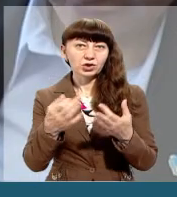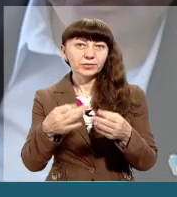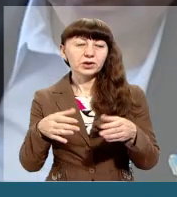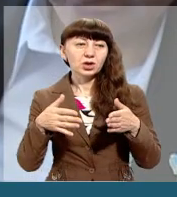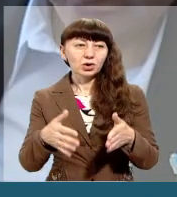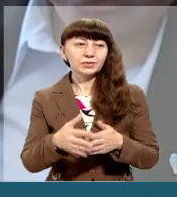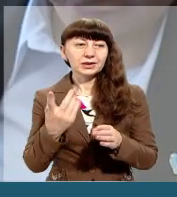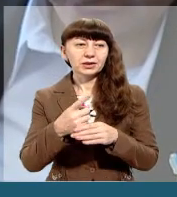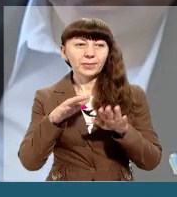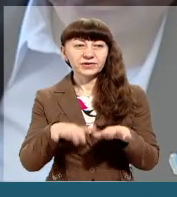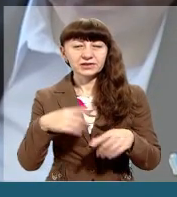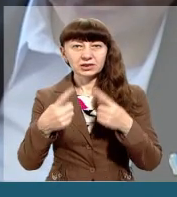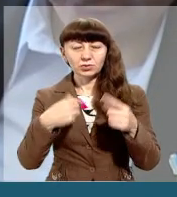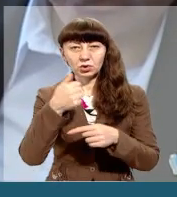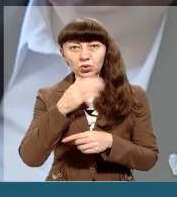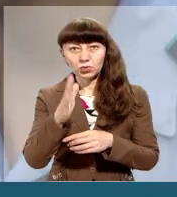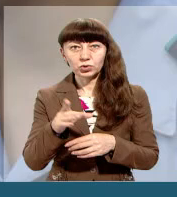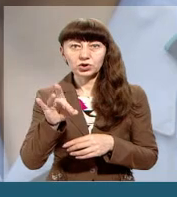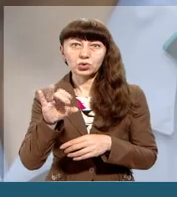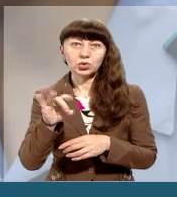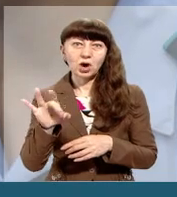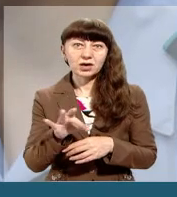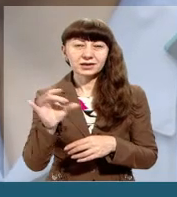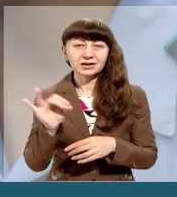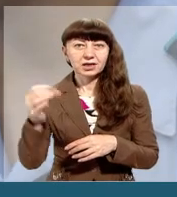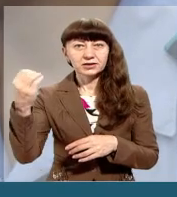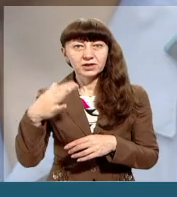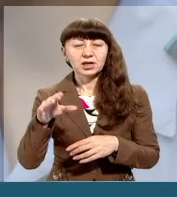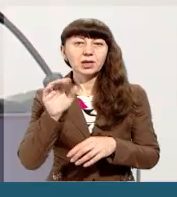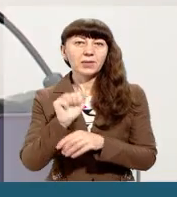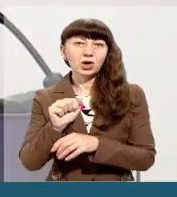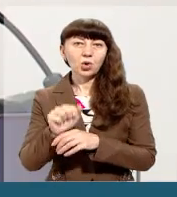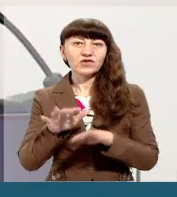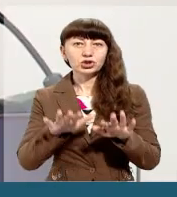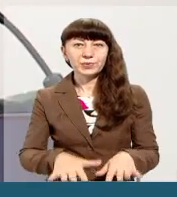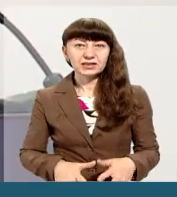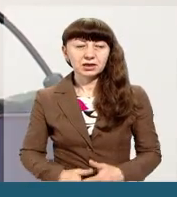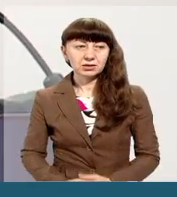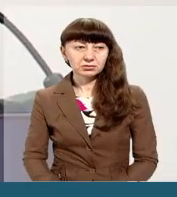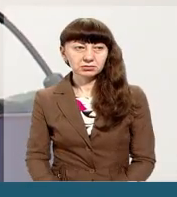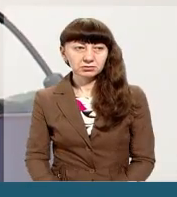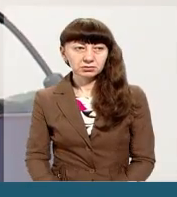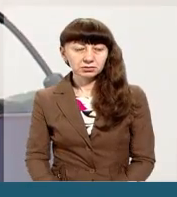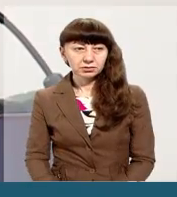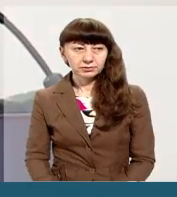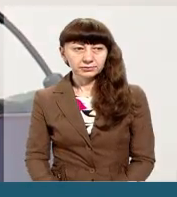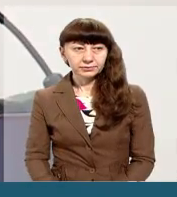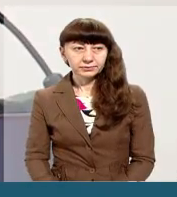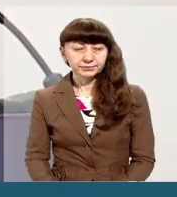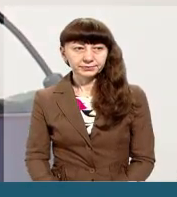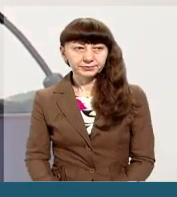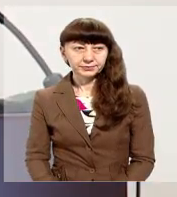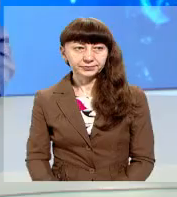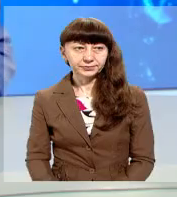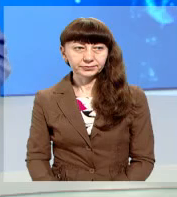этом месте уже в следующем году появятся тротуар, освещение и парковочные места. Айдана Папанина, Алексей Руденко, телеканал